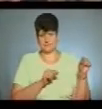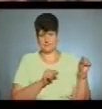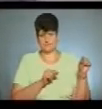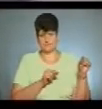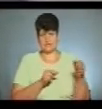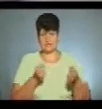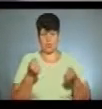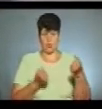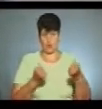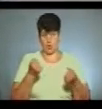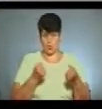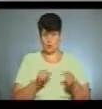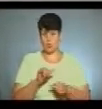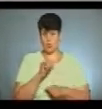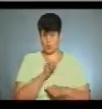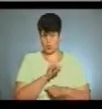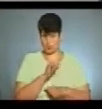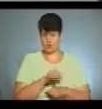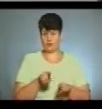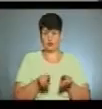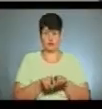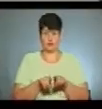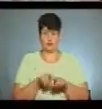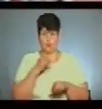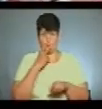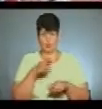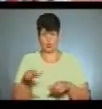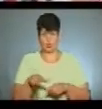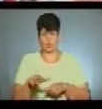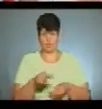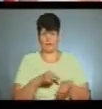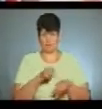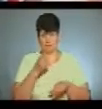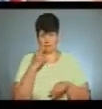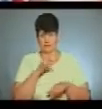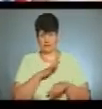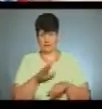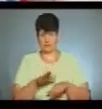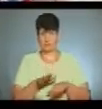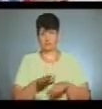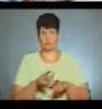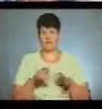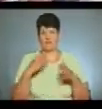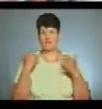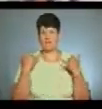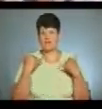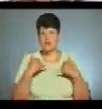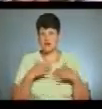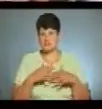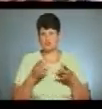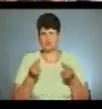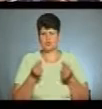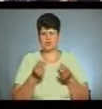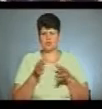за рулем, то в нього він от настільки він бачить дорогу. Відчуття незвичні, тому що йдеш і враження таке, що трошечки пливе